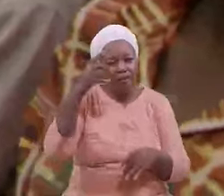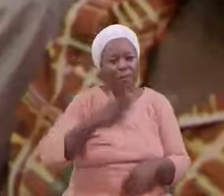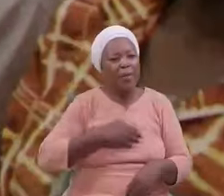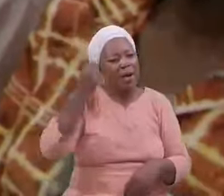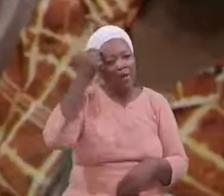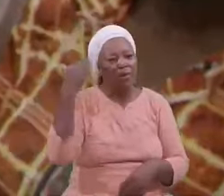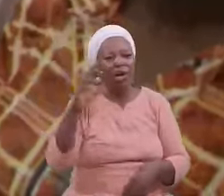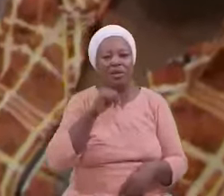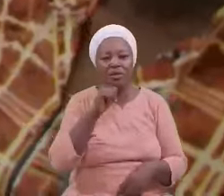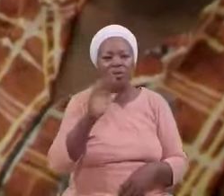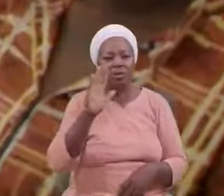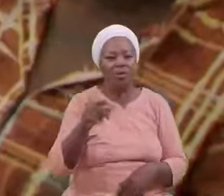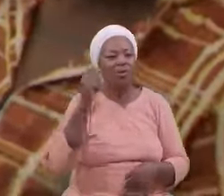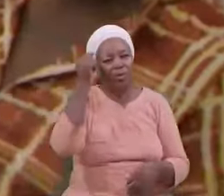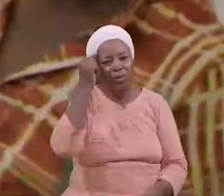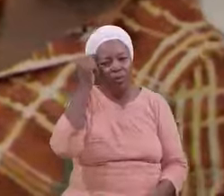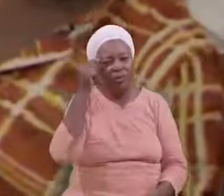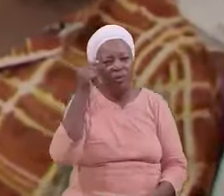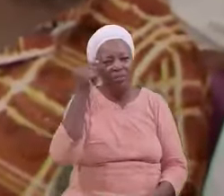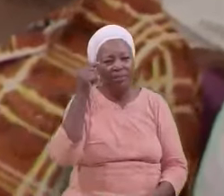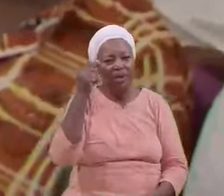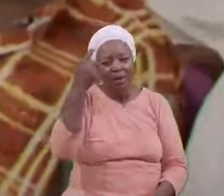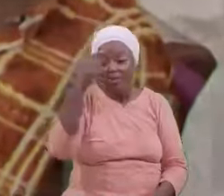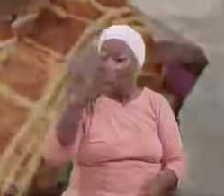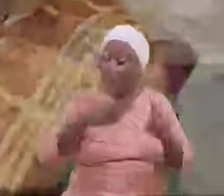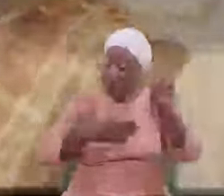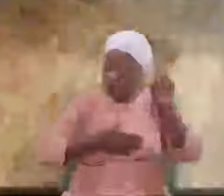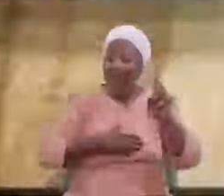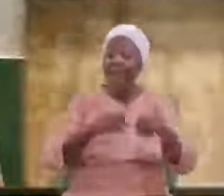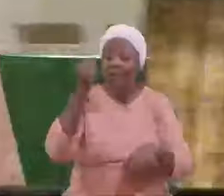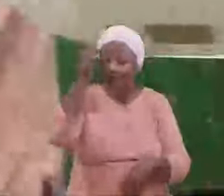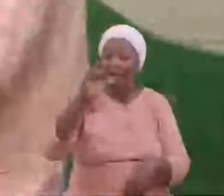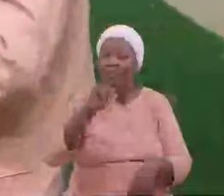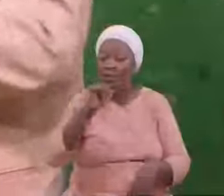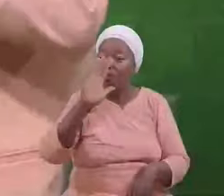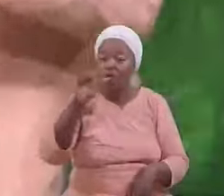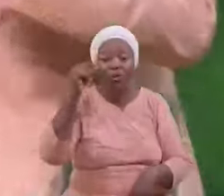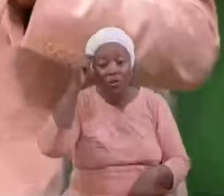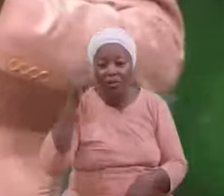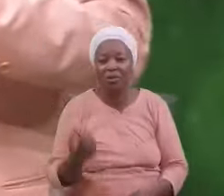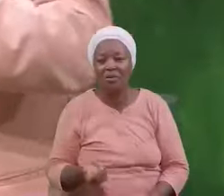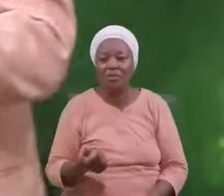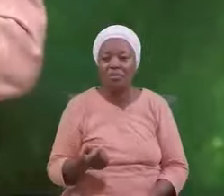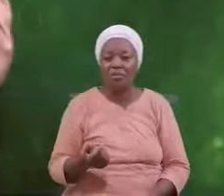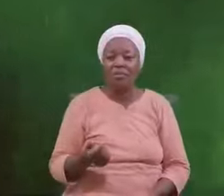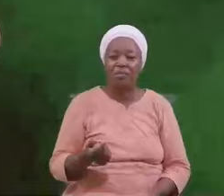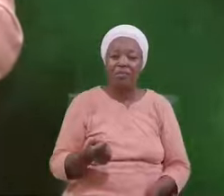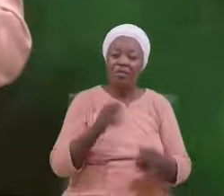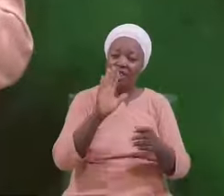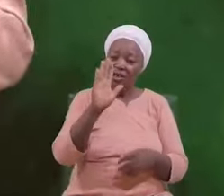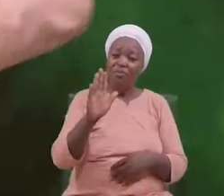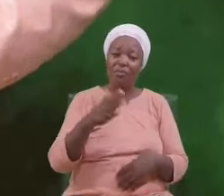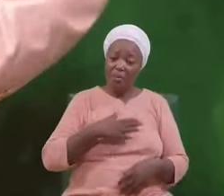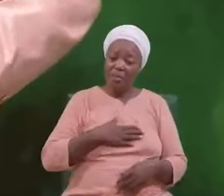pensées. Si quelqu'un n'est pas guéri, mes pensées ne sont pas vos pensées.